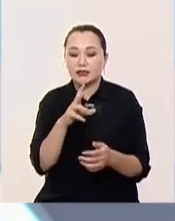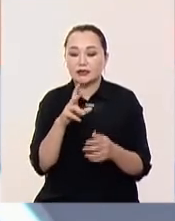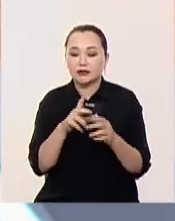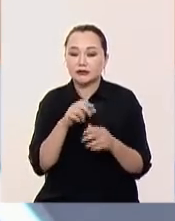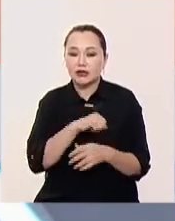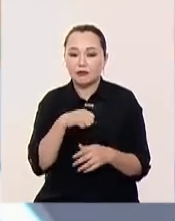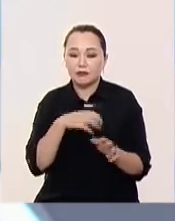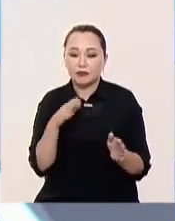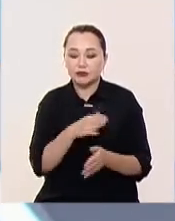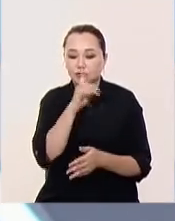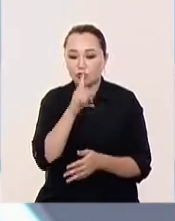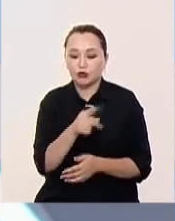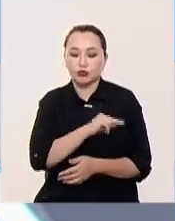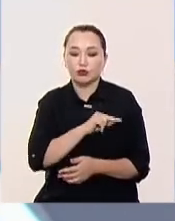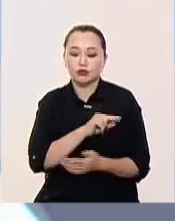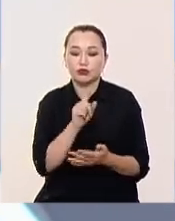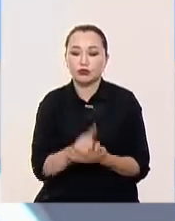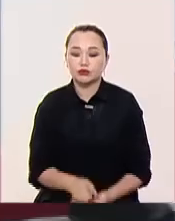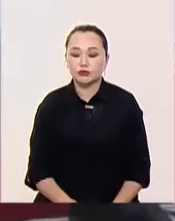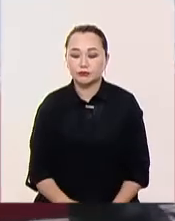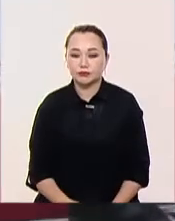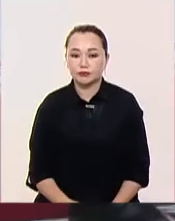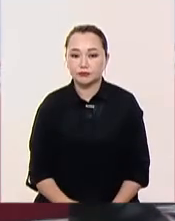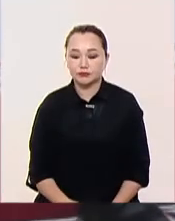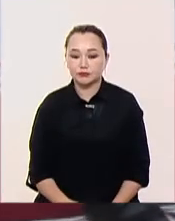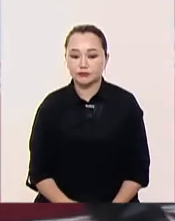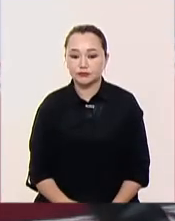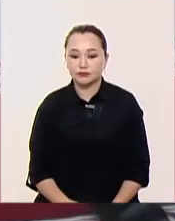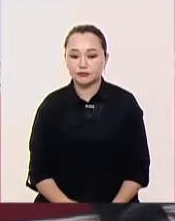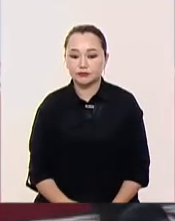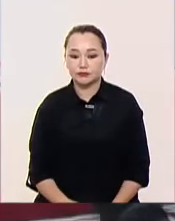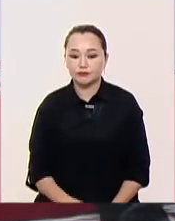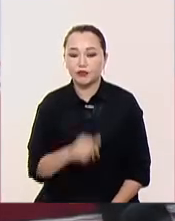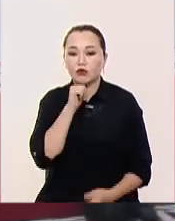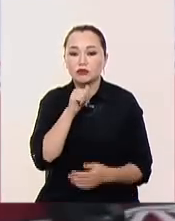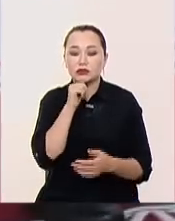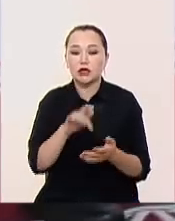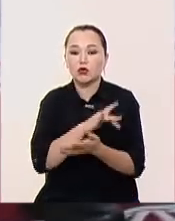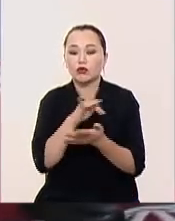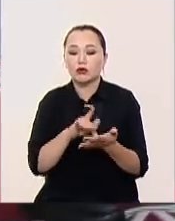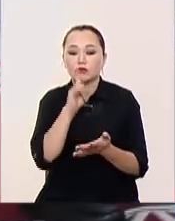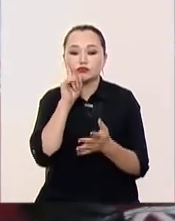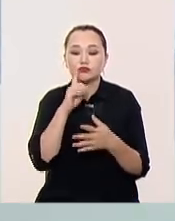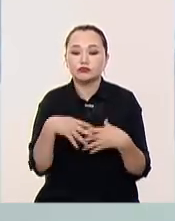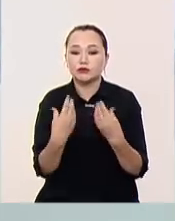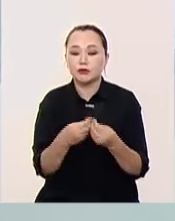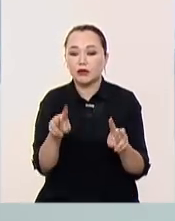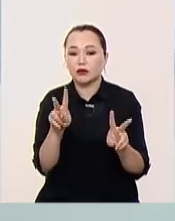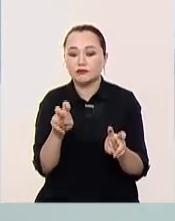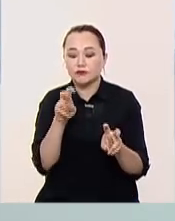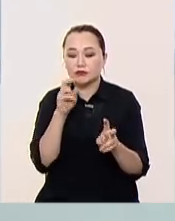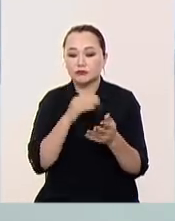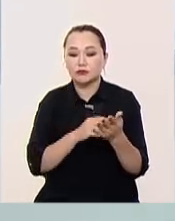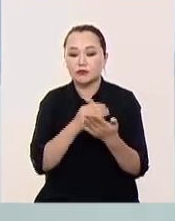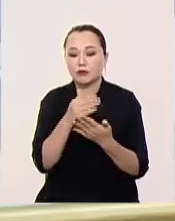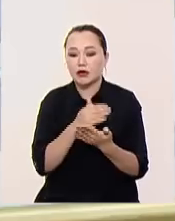кем дегенде бір жыл жұмыс істеуі керек. Қостанай қаласында жас шаңырақ бағдарламасы іске қосылды.